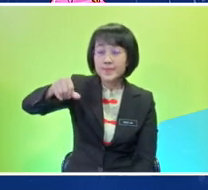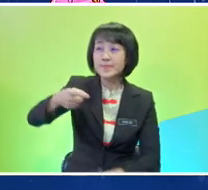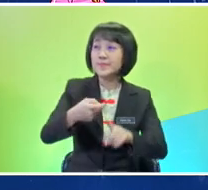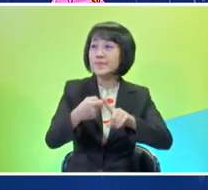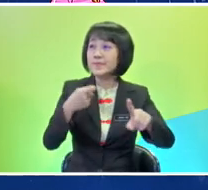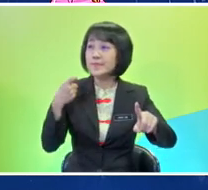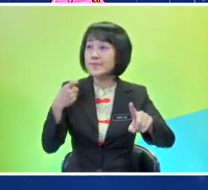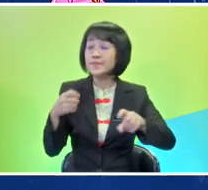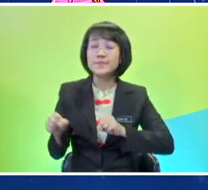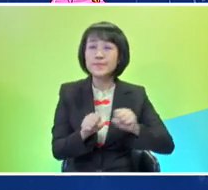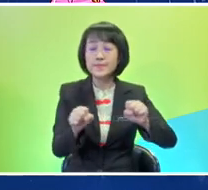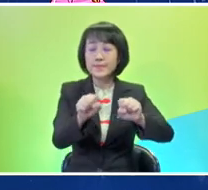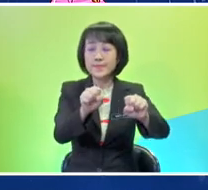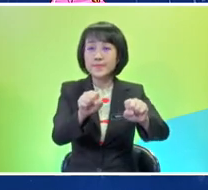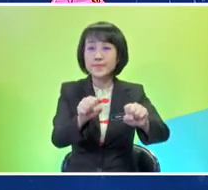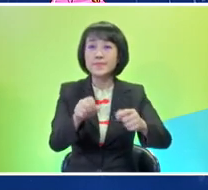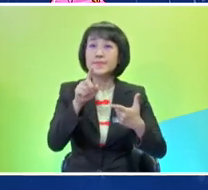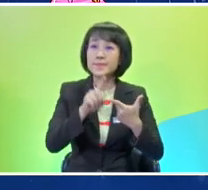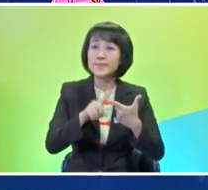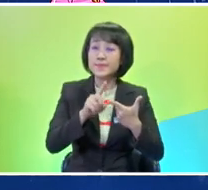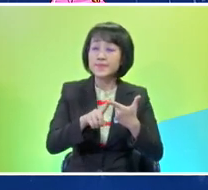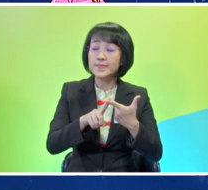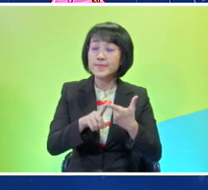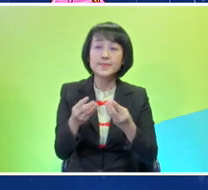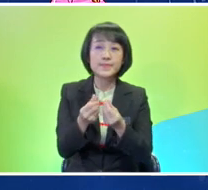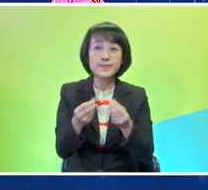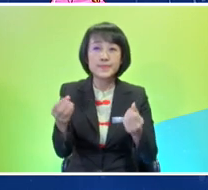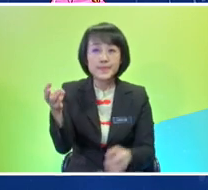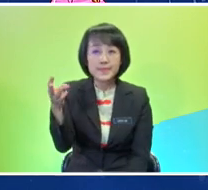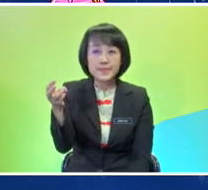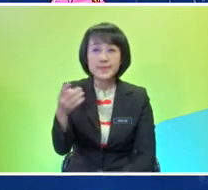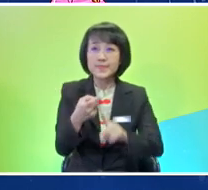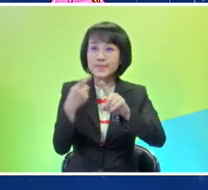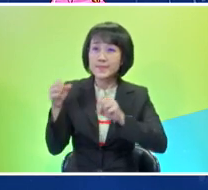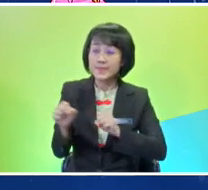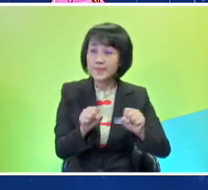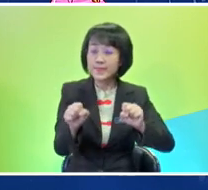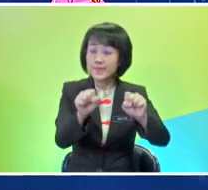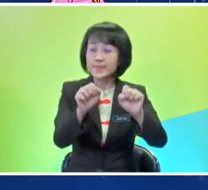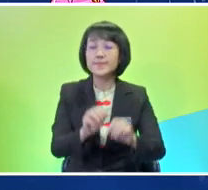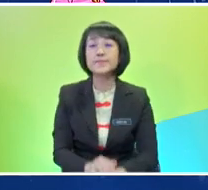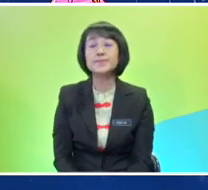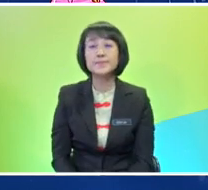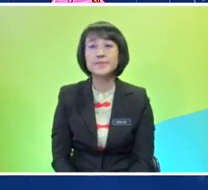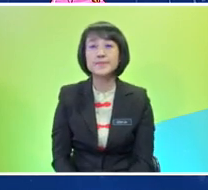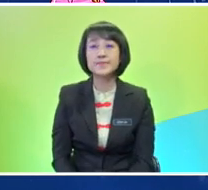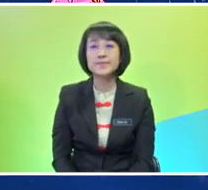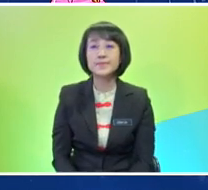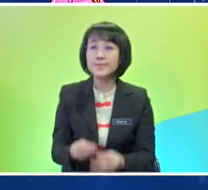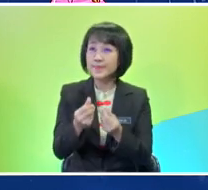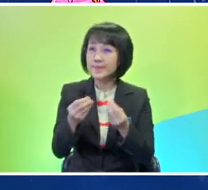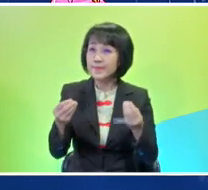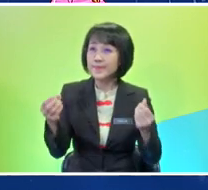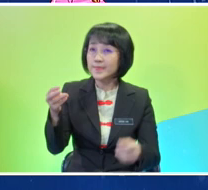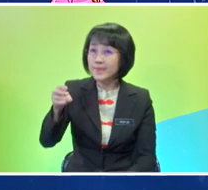kemudian Pasha halus daripada sungai juga aki kemudian pasti kasar pantai nah di